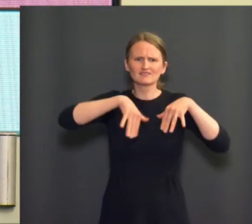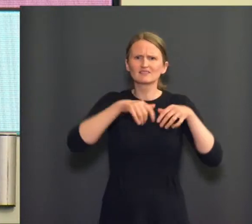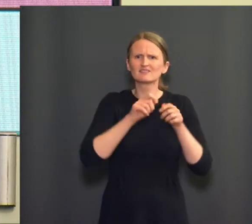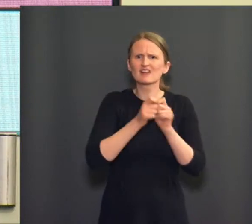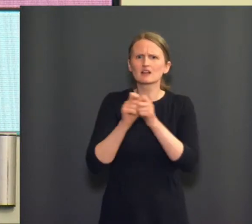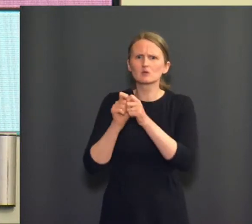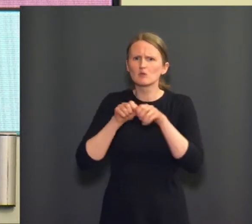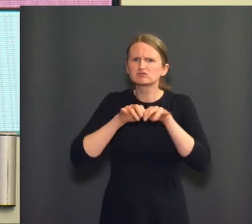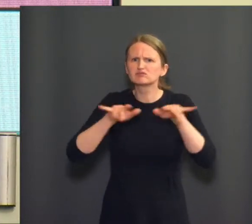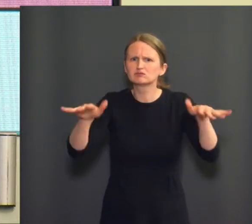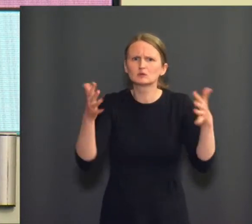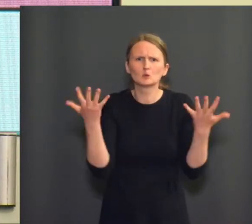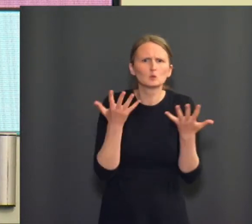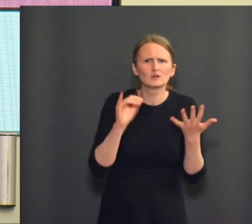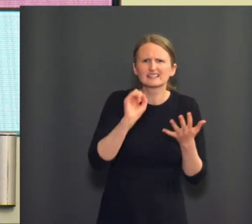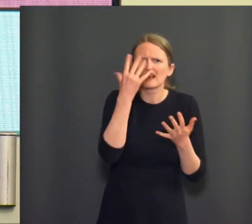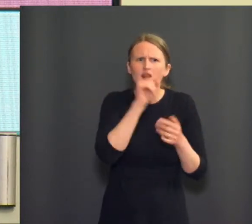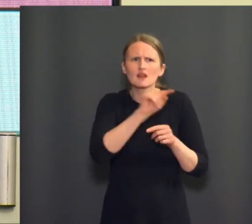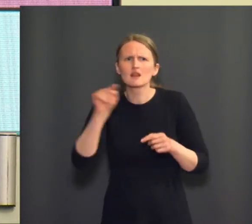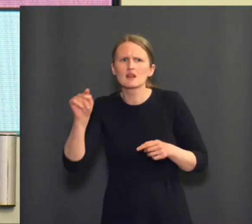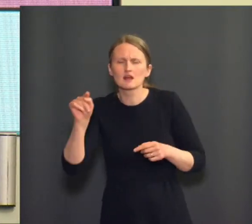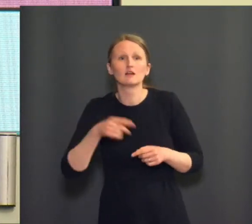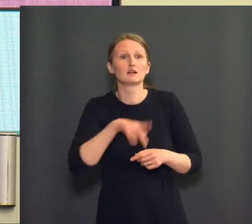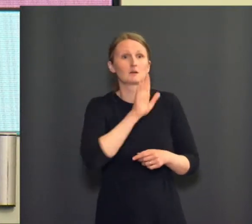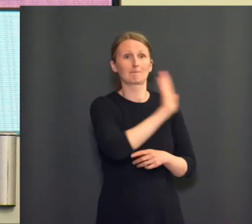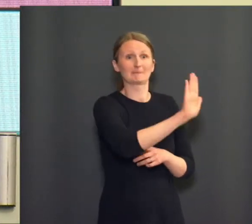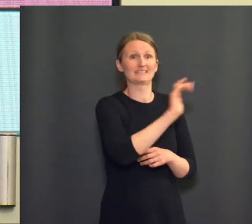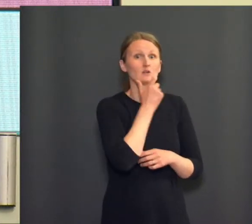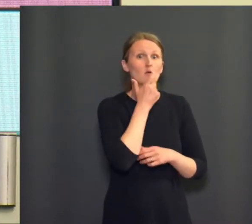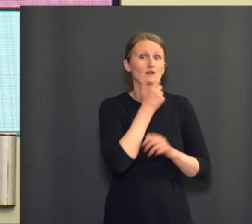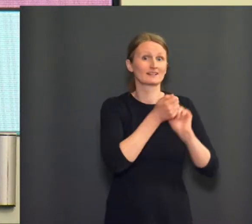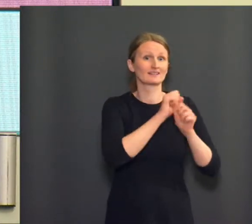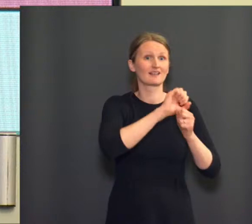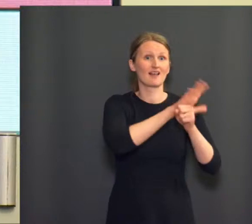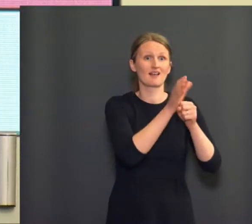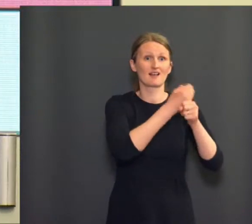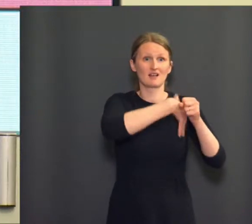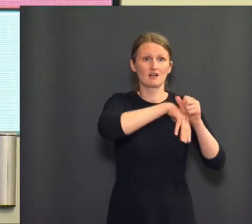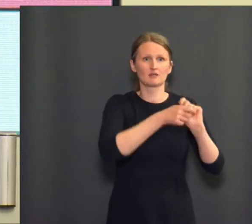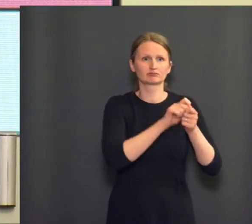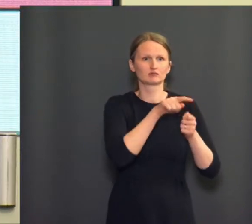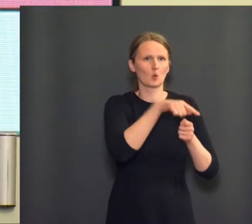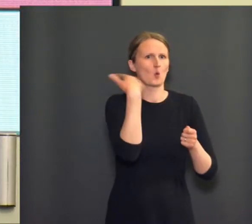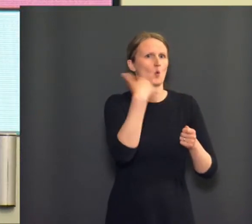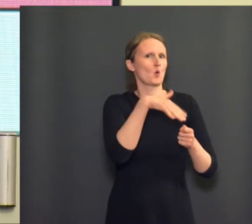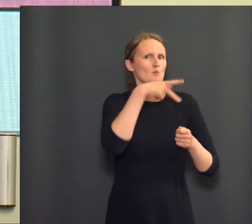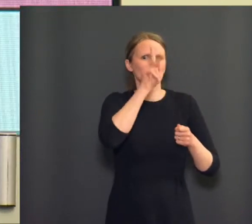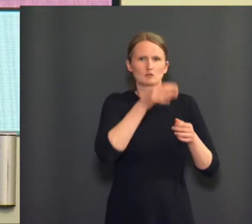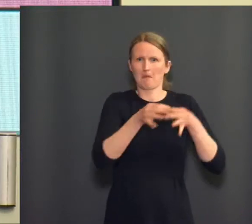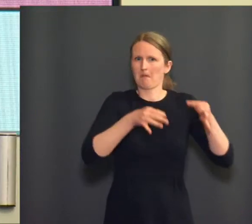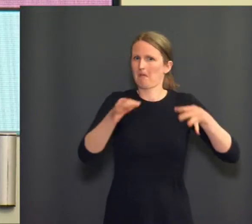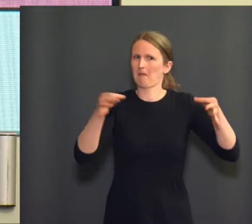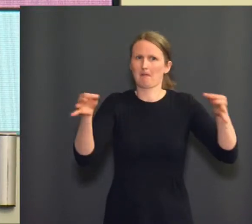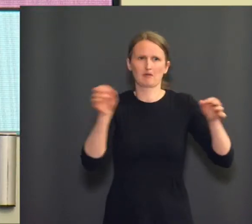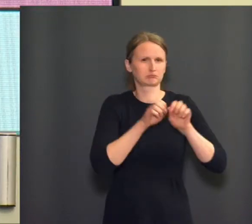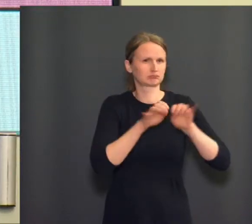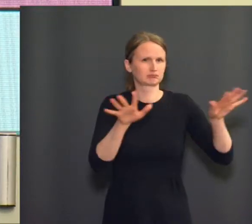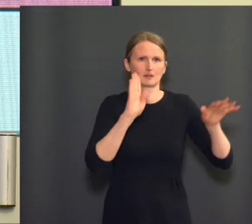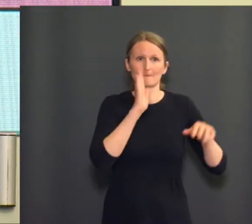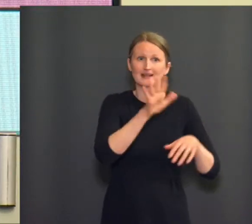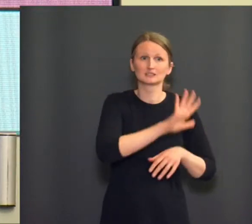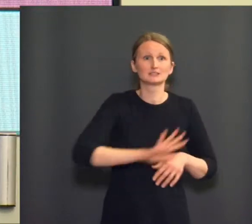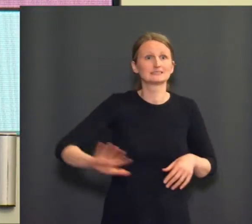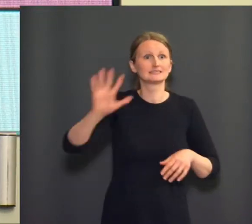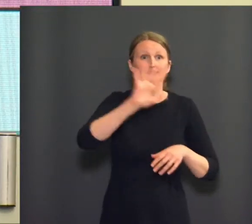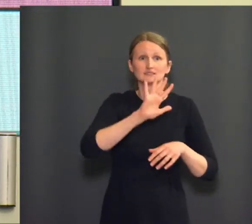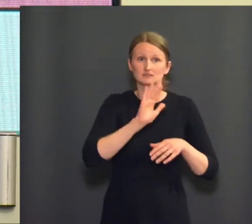qu'on appelait le variant anglais prend de plus en plus de place. Il occupe actuellement 85% des nouvelles déterminations faites sur